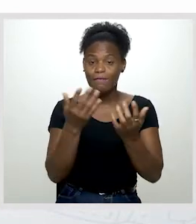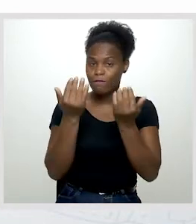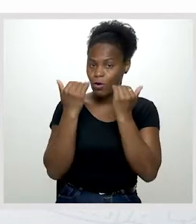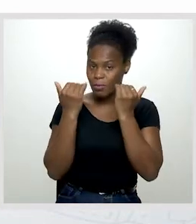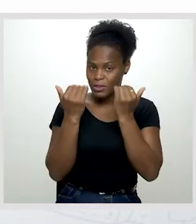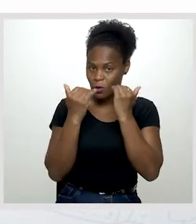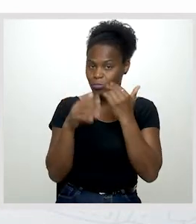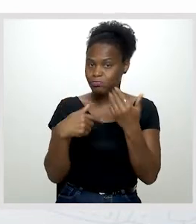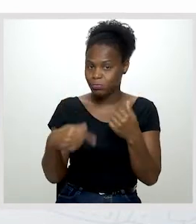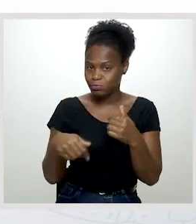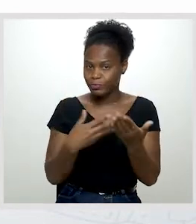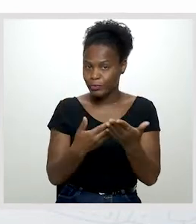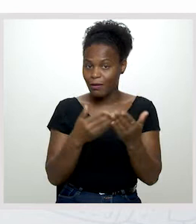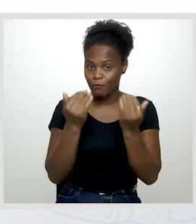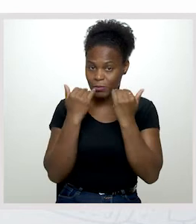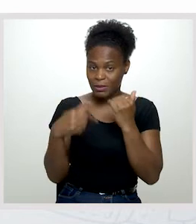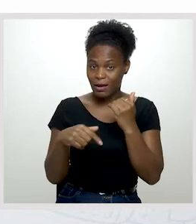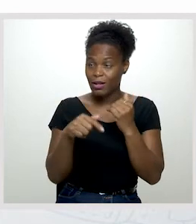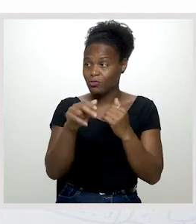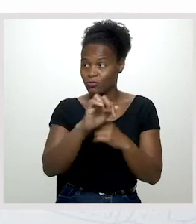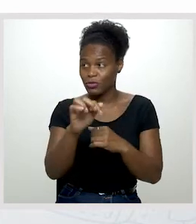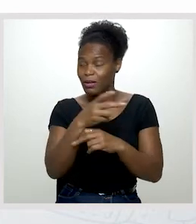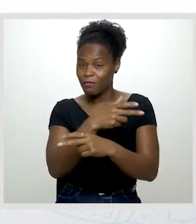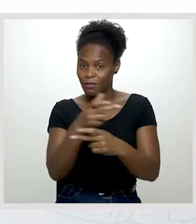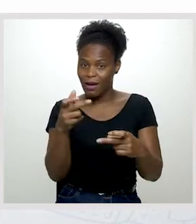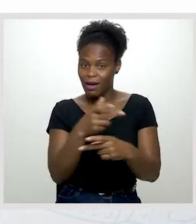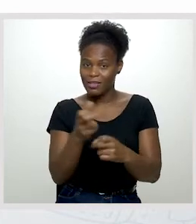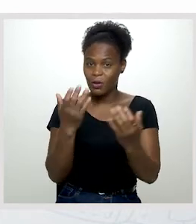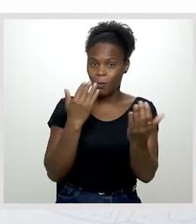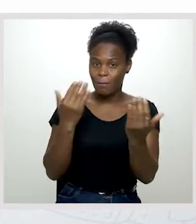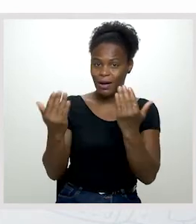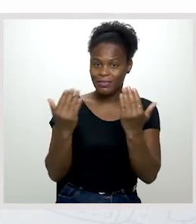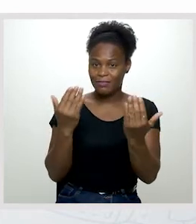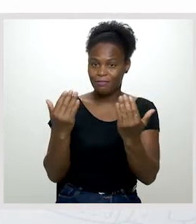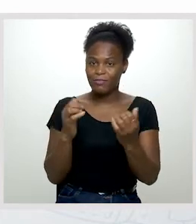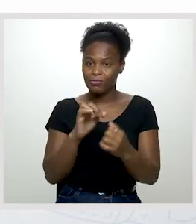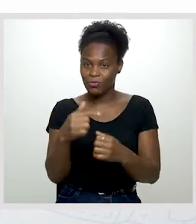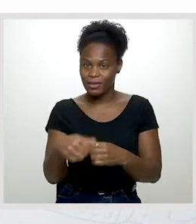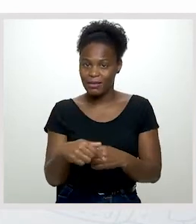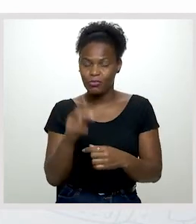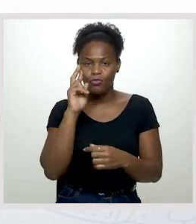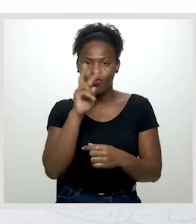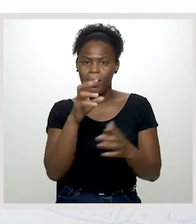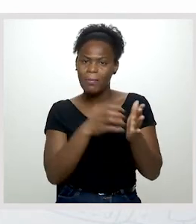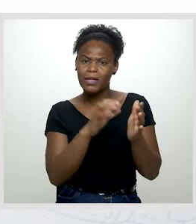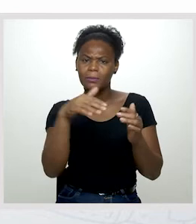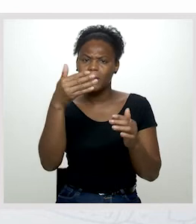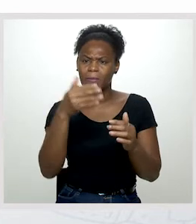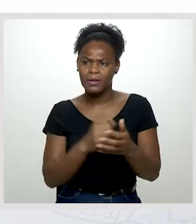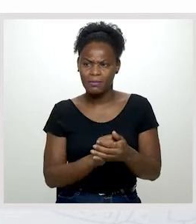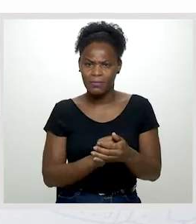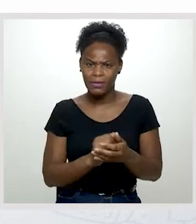données, faire des phrases comparatives. Regardez la première image. Nous avons